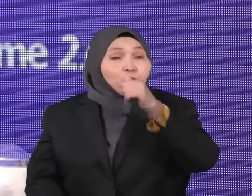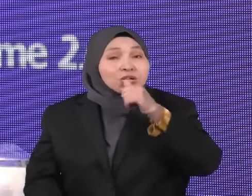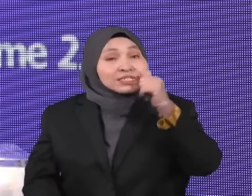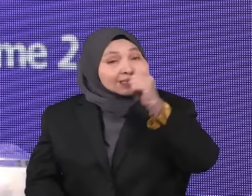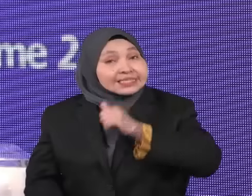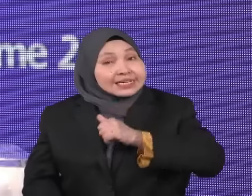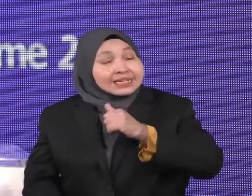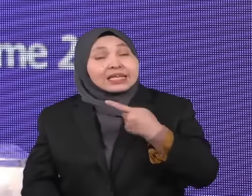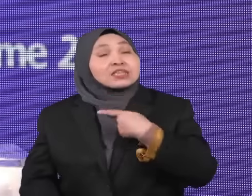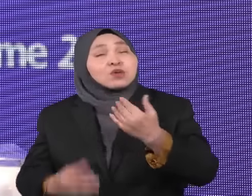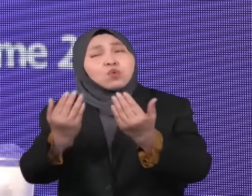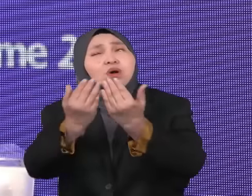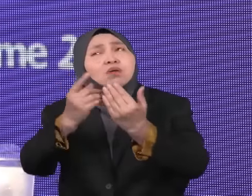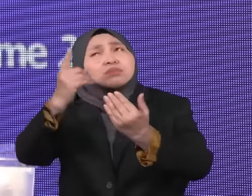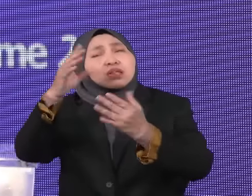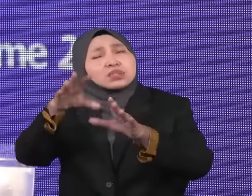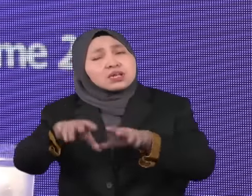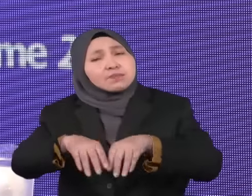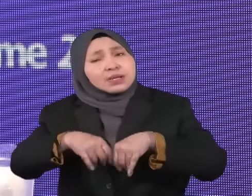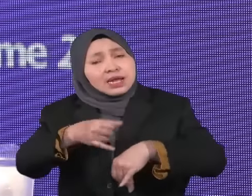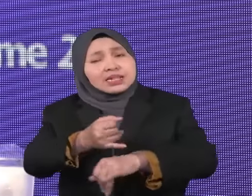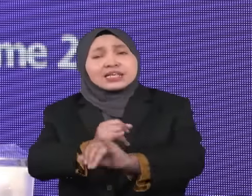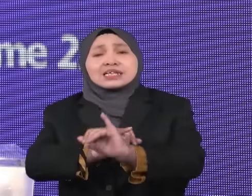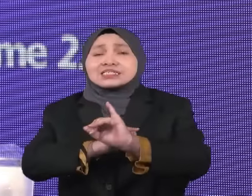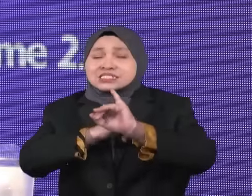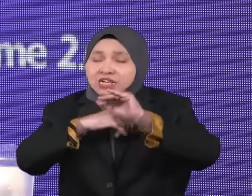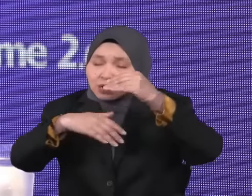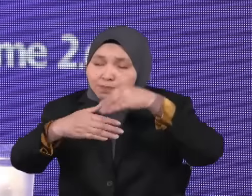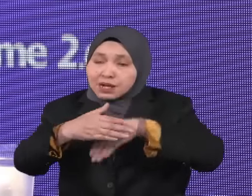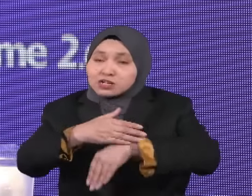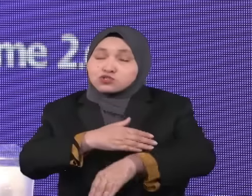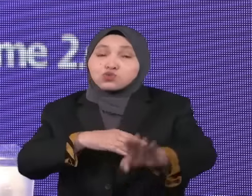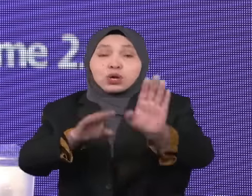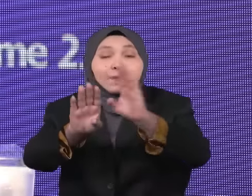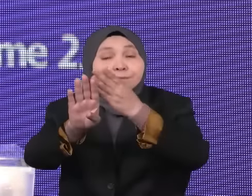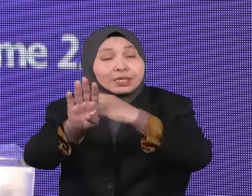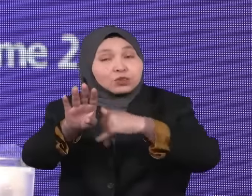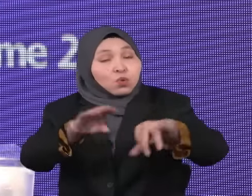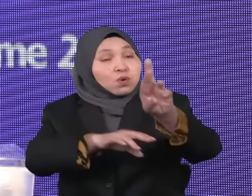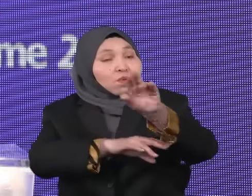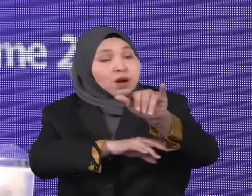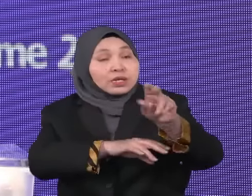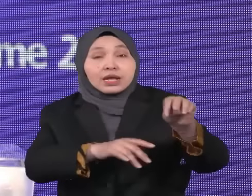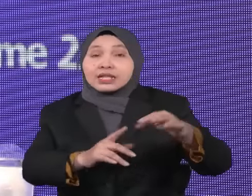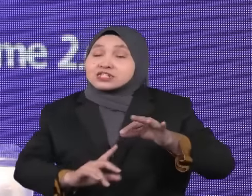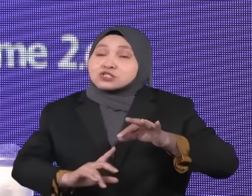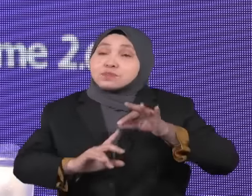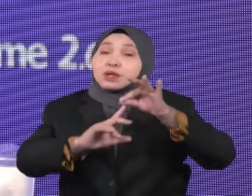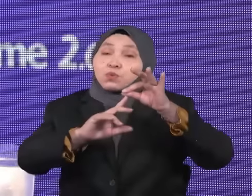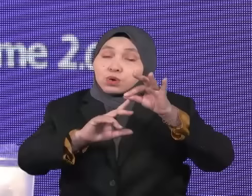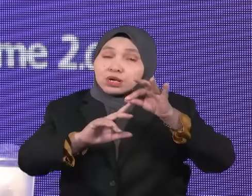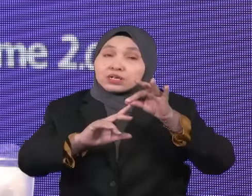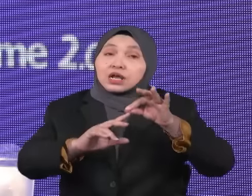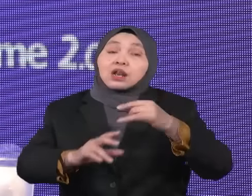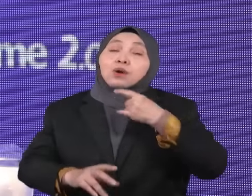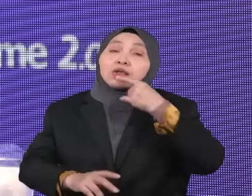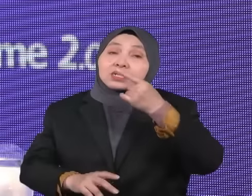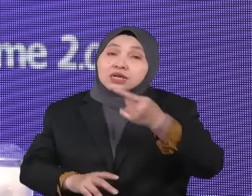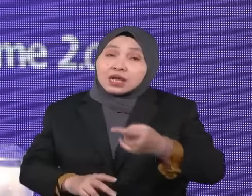doakan Allah terima dan diizinkan masuk ke Babur Rayyan tersebut. Sudah tentunya istimewalah Ustaz. Ya, kan, kalau